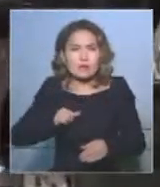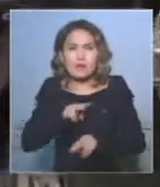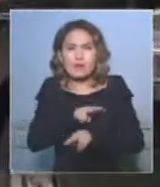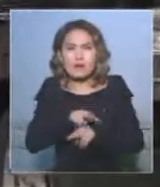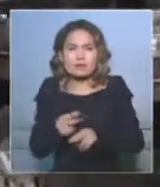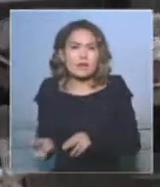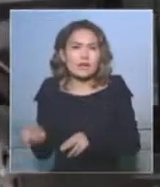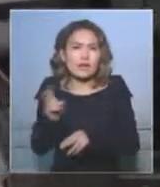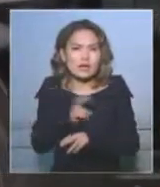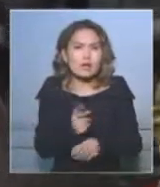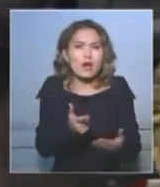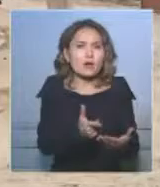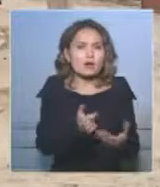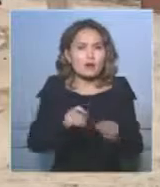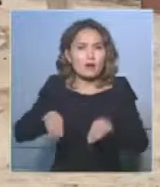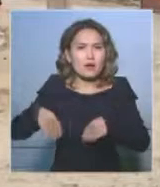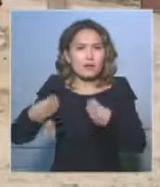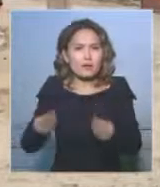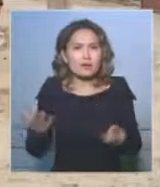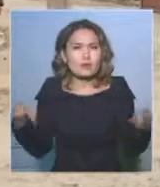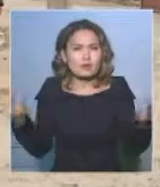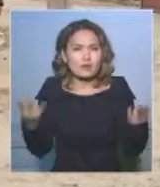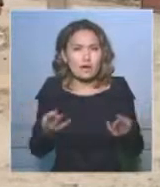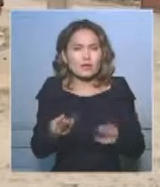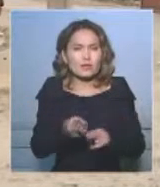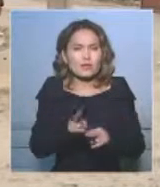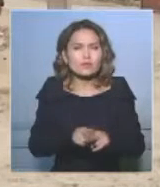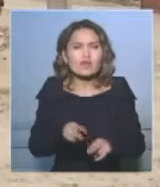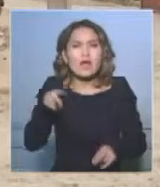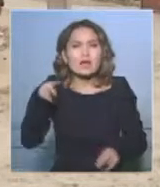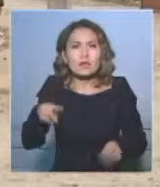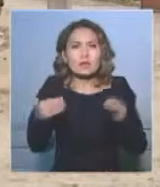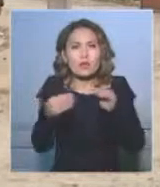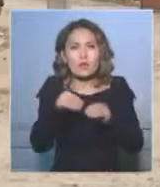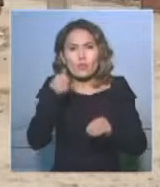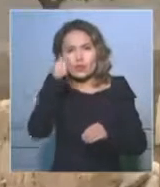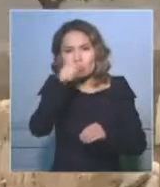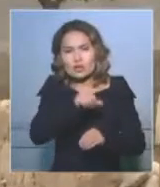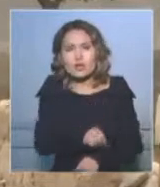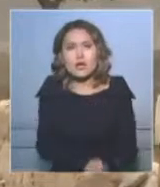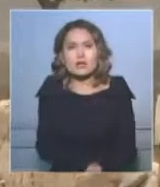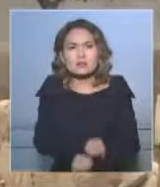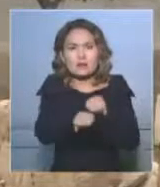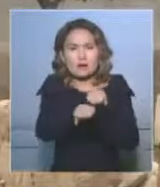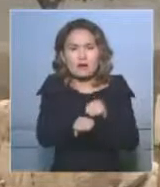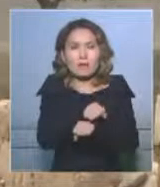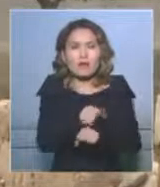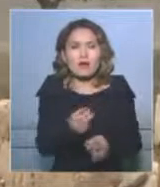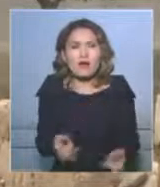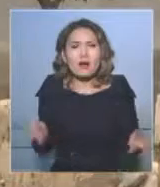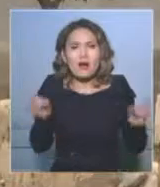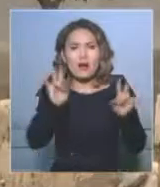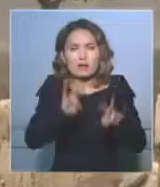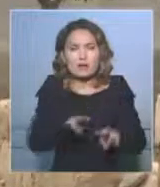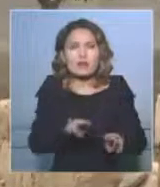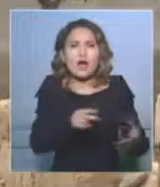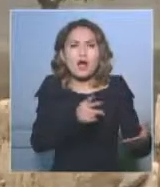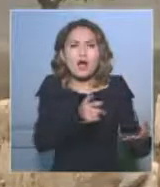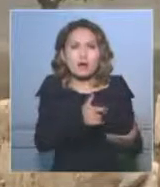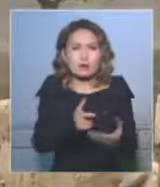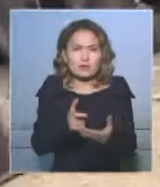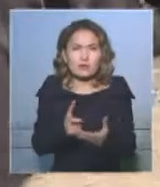істер басқармаларына және әскери бөлімдерге шабуыл жасады. Милиция мен әскери қызметкерлерден Калашников автоматы, Макаров